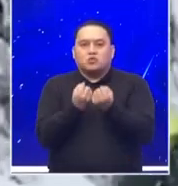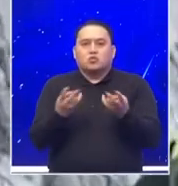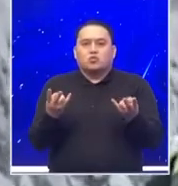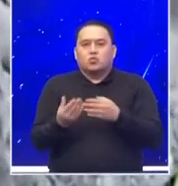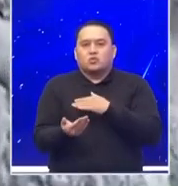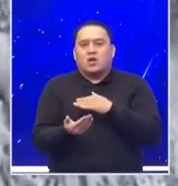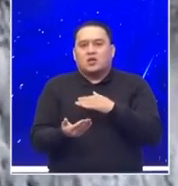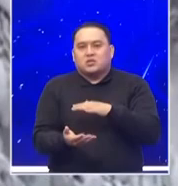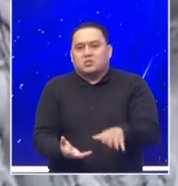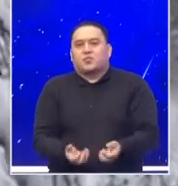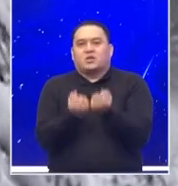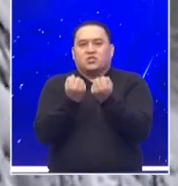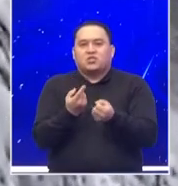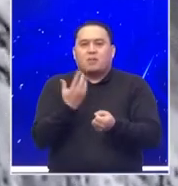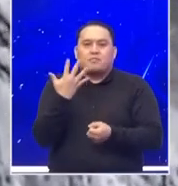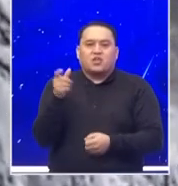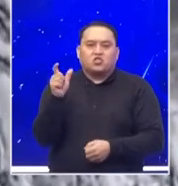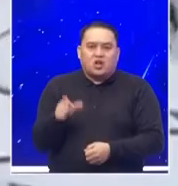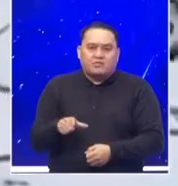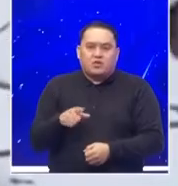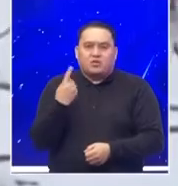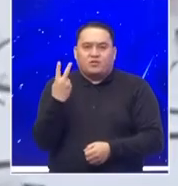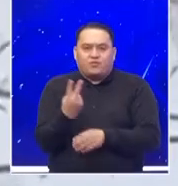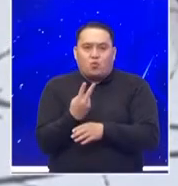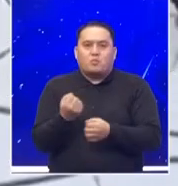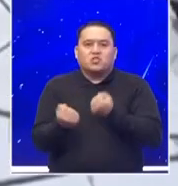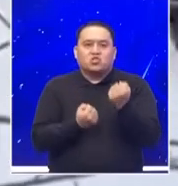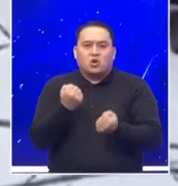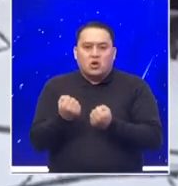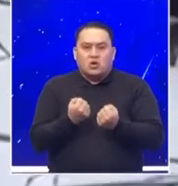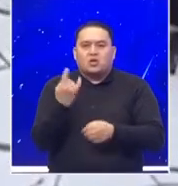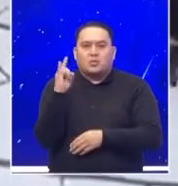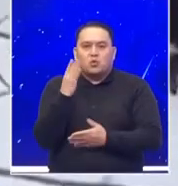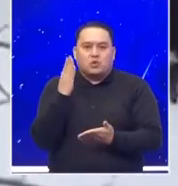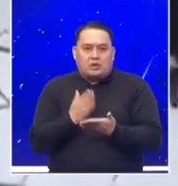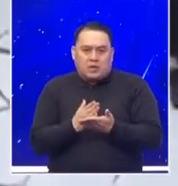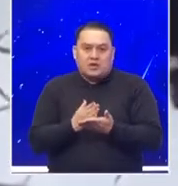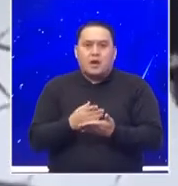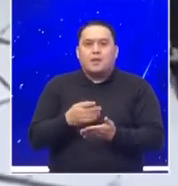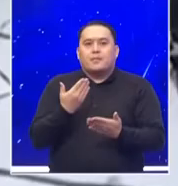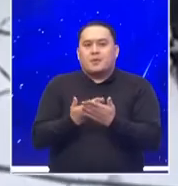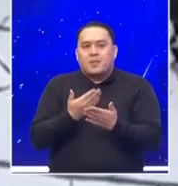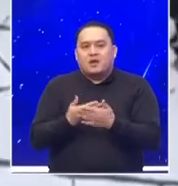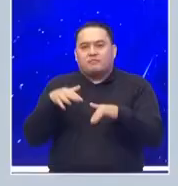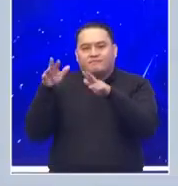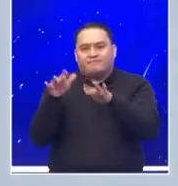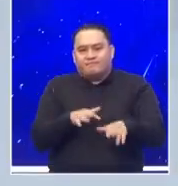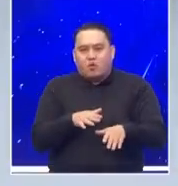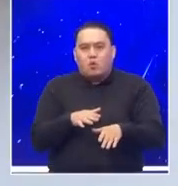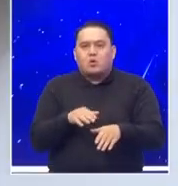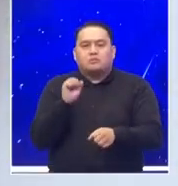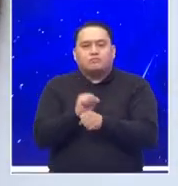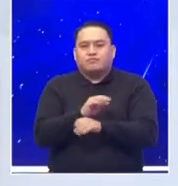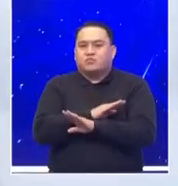вызволить из под снежных завалов пятерых пассажиров двух автомобилей в их числе ребенок по прогнозам снегопады в ближайшее время не